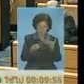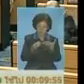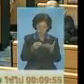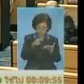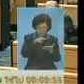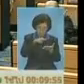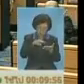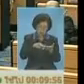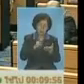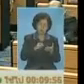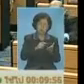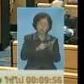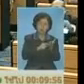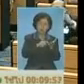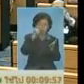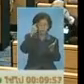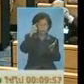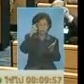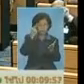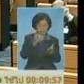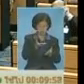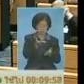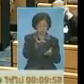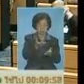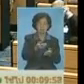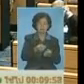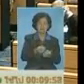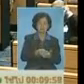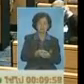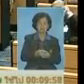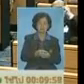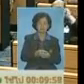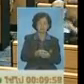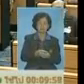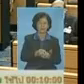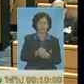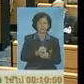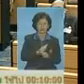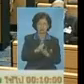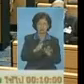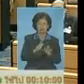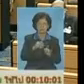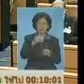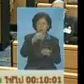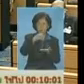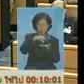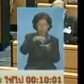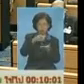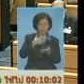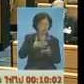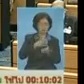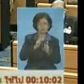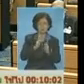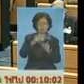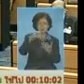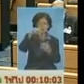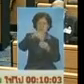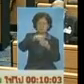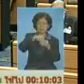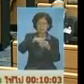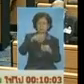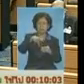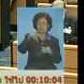ความเห็นยิ่งถ้าท่านเฉลิมพูดแบบนี้เนี่ยผมไม่กล้าเลือกท่านพงศพัฒน์เลยครับเป็นผู้ว่ากทม.เพราะว่าท่านรู้อยู่แก่ใจ